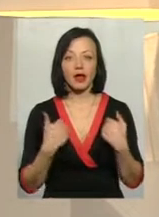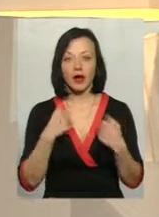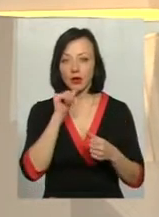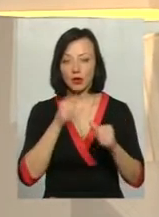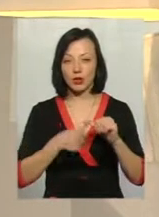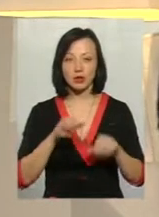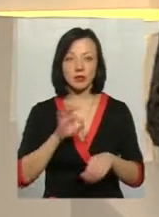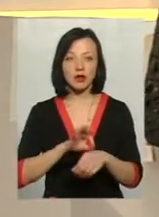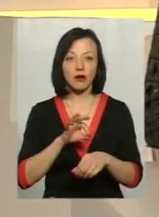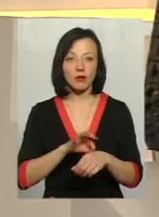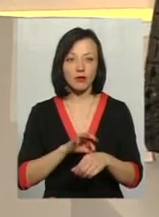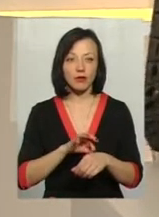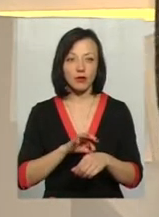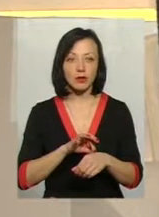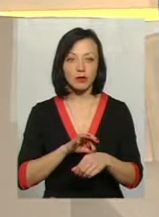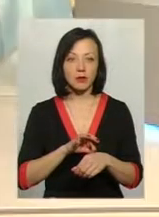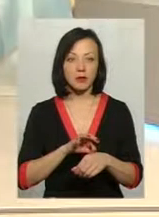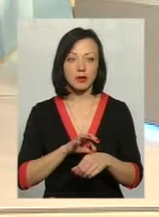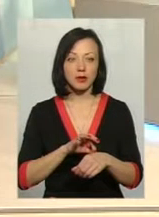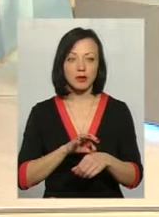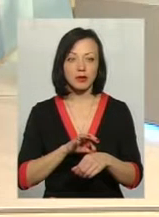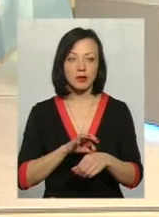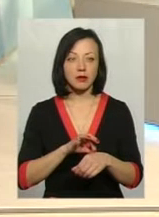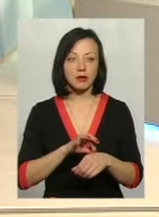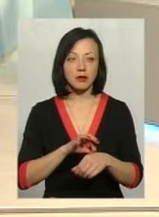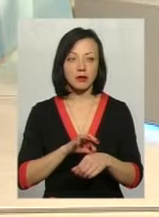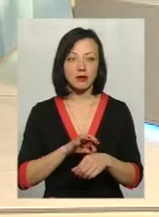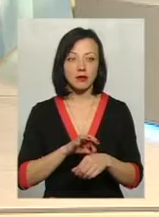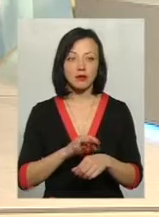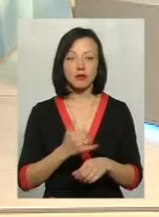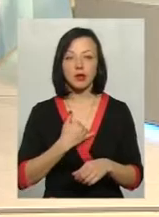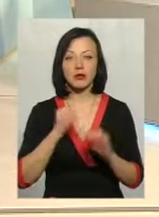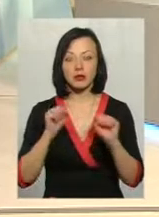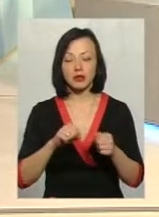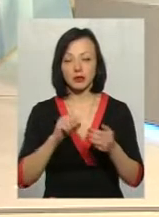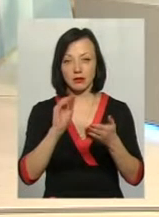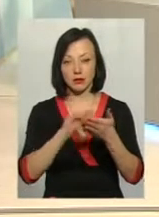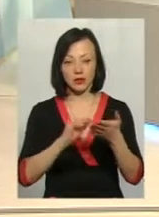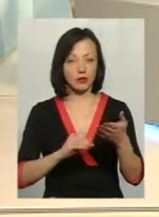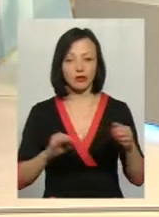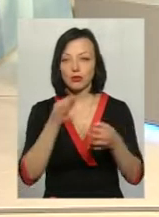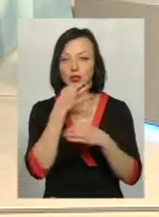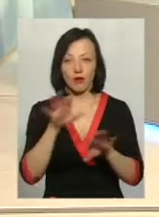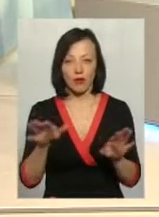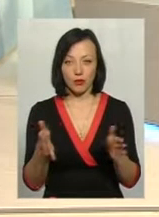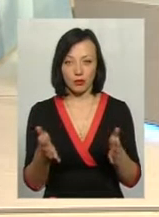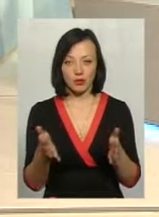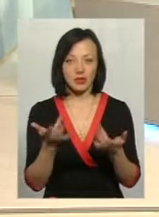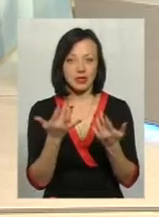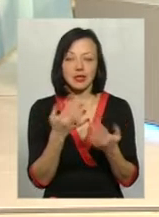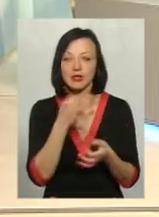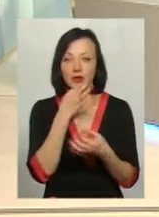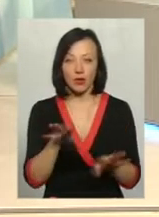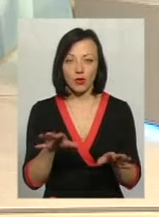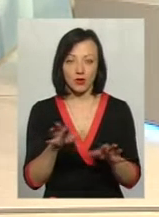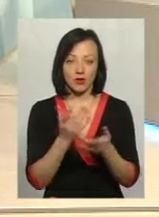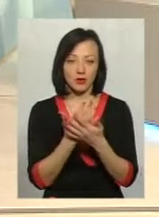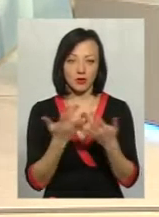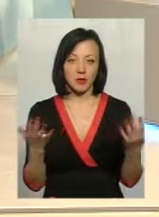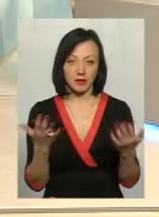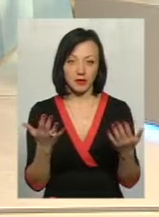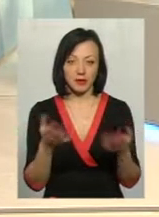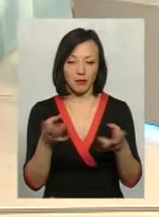хронічним захворюванням, і там до мене можна дописати що завгодно, так, скільки завгодно там